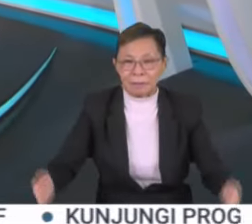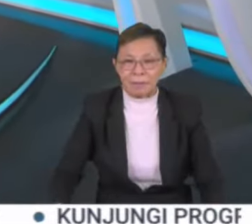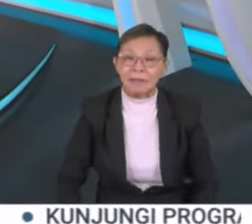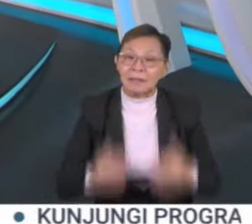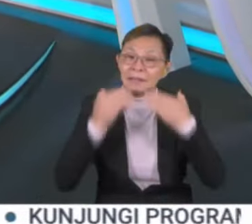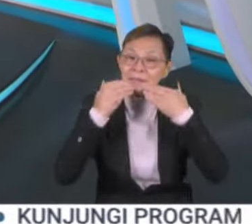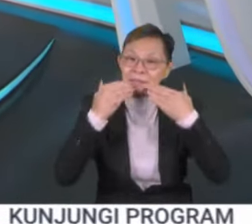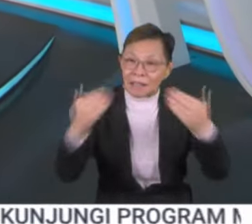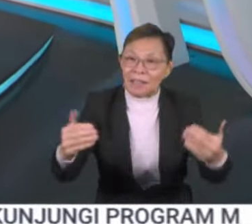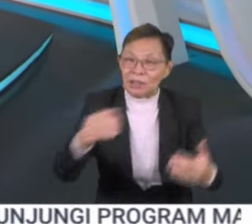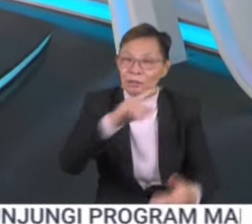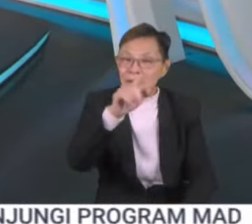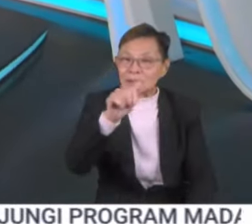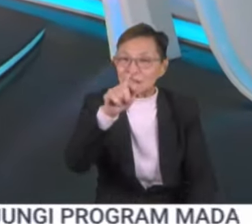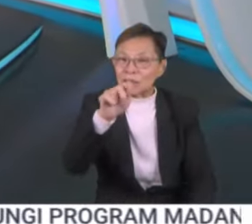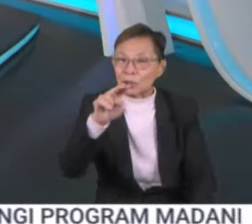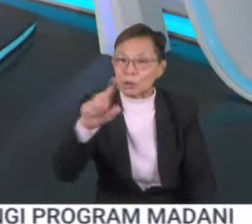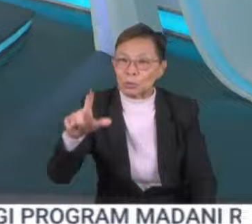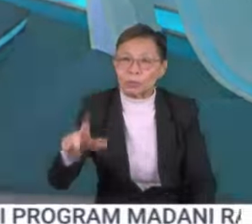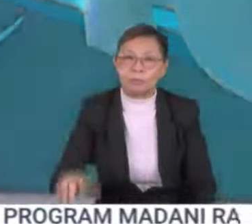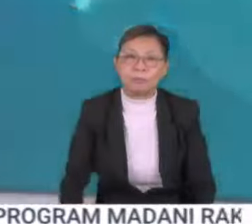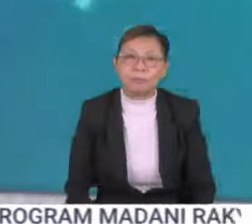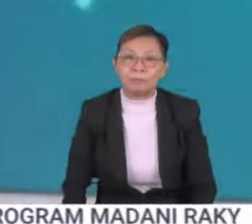Baik, terima kasih Zatul.